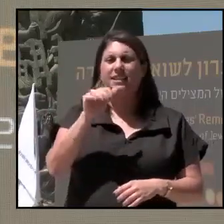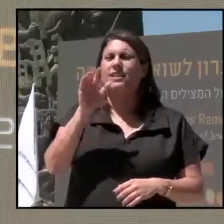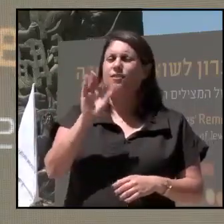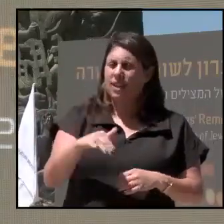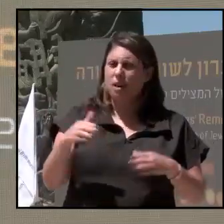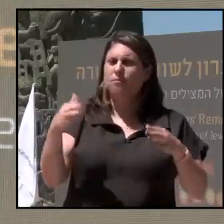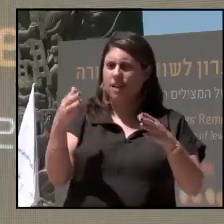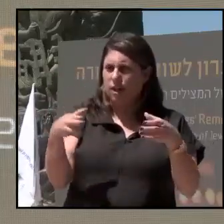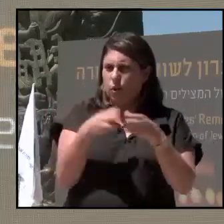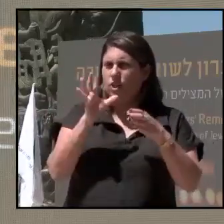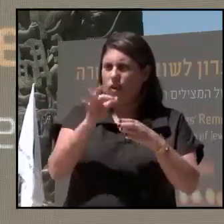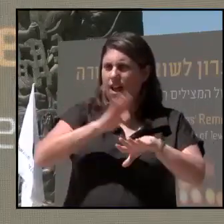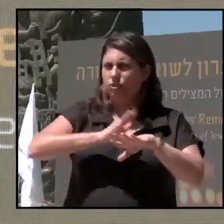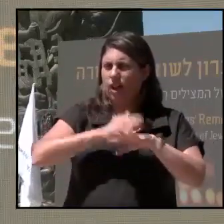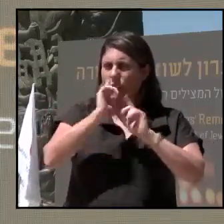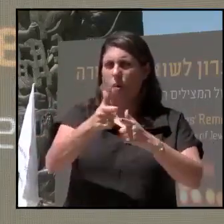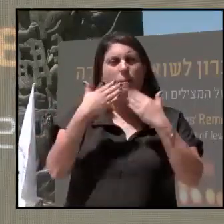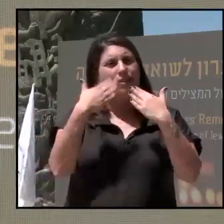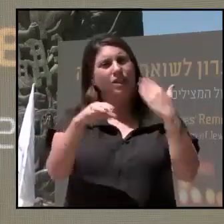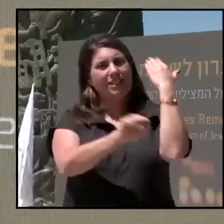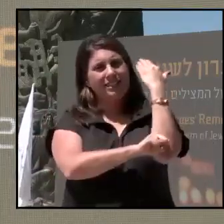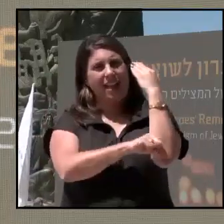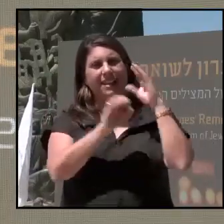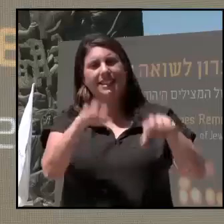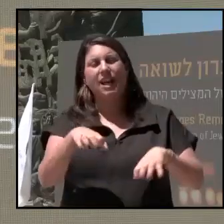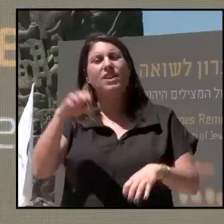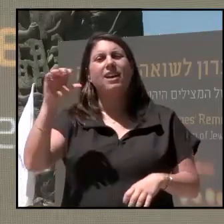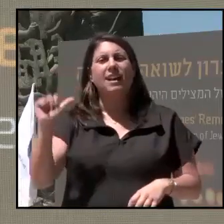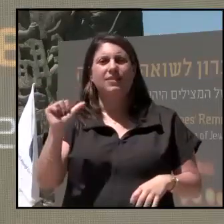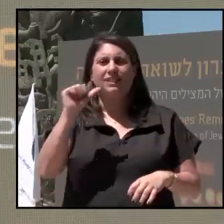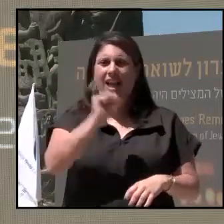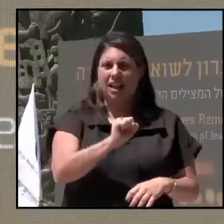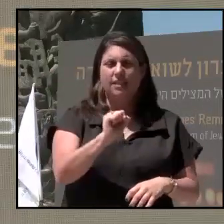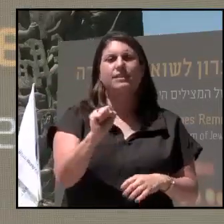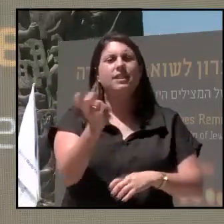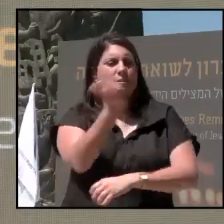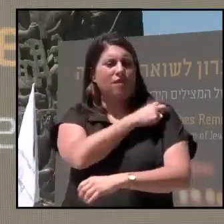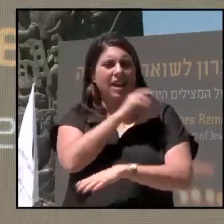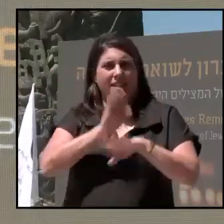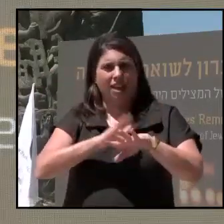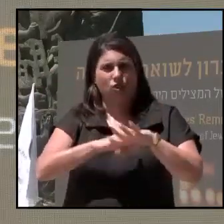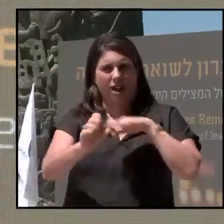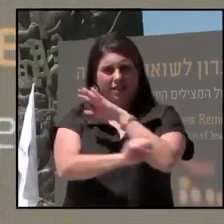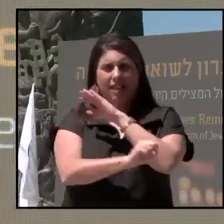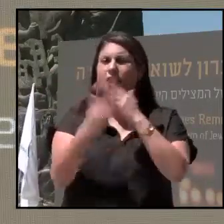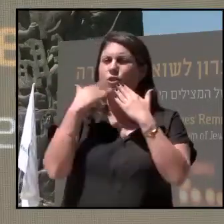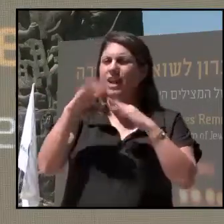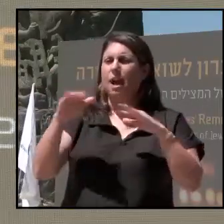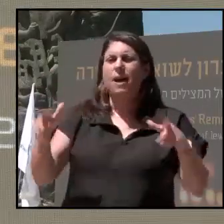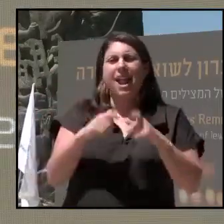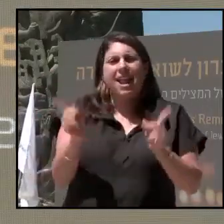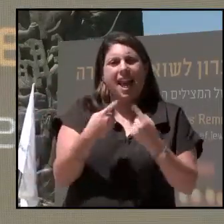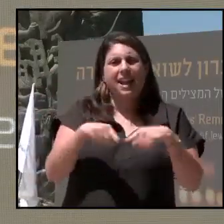הכשרת הלוחמים. תודה לסגן ניצב עטף סרחן, סגן מפקד חטיבת ההכשרה. תודה גם ללהקת